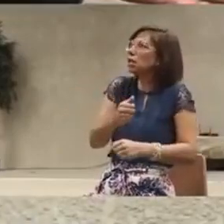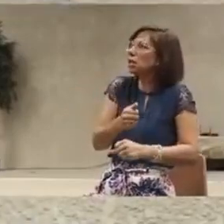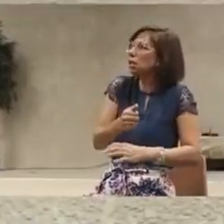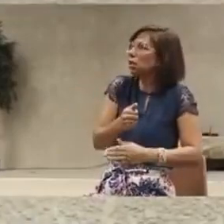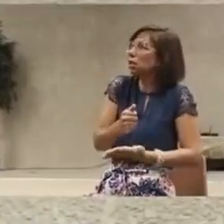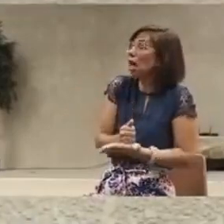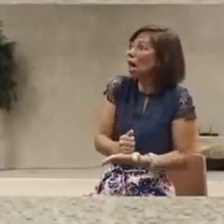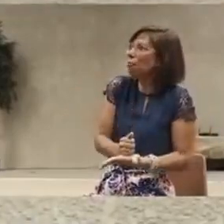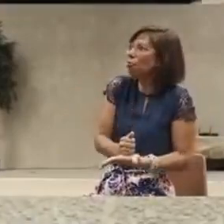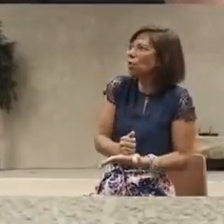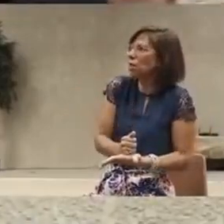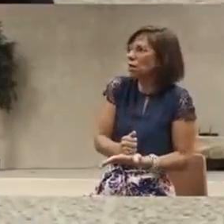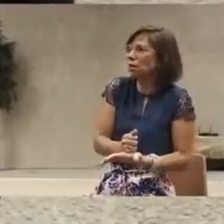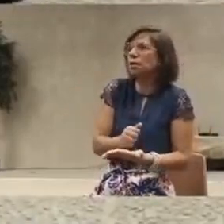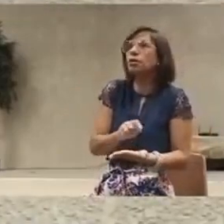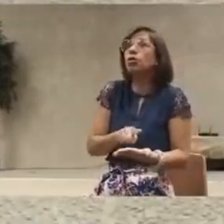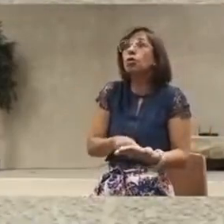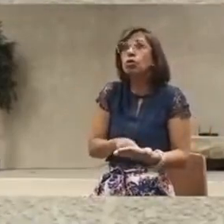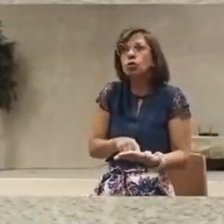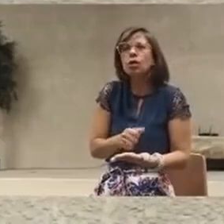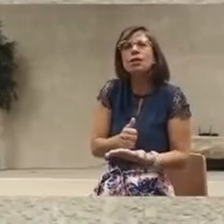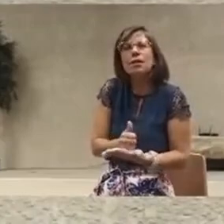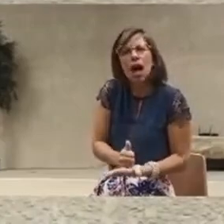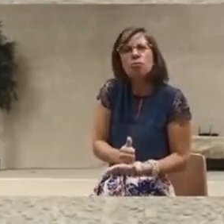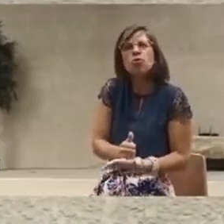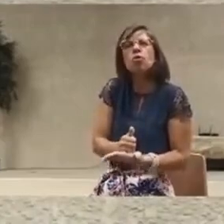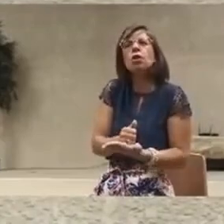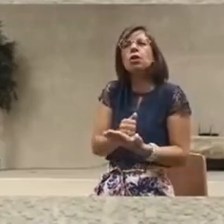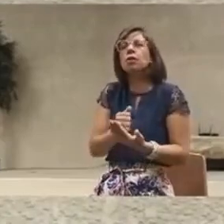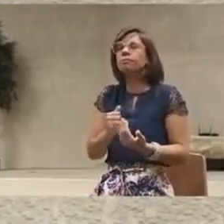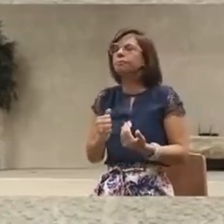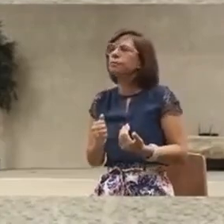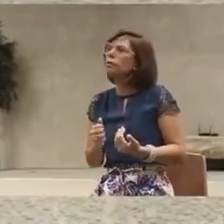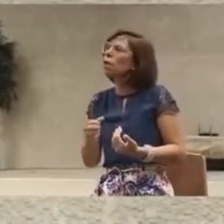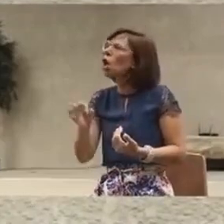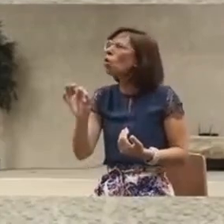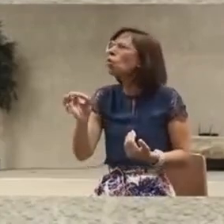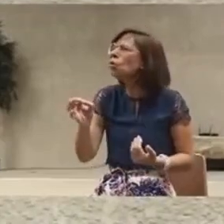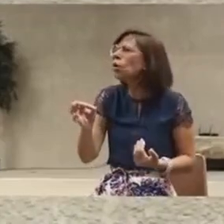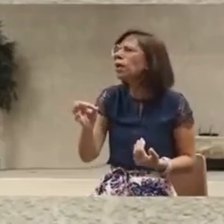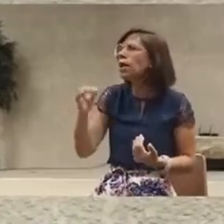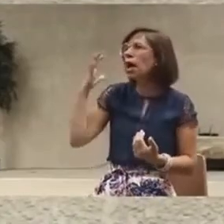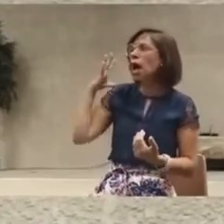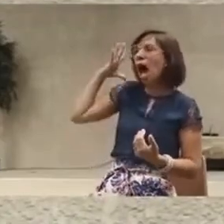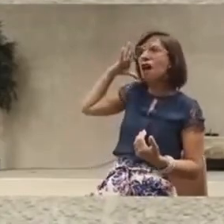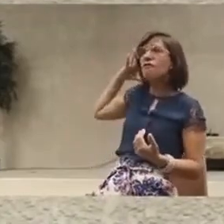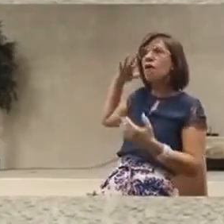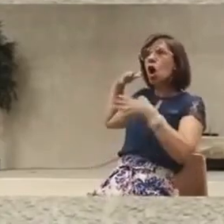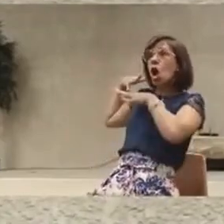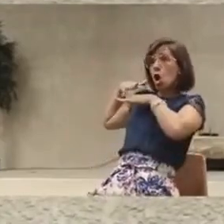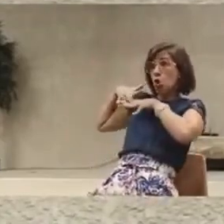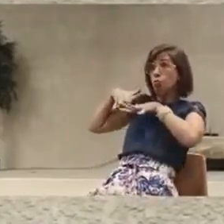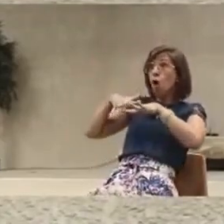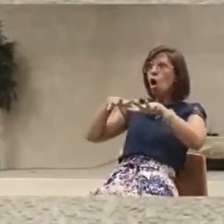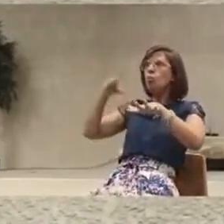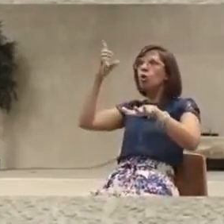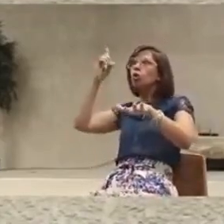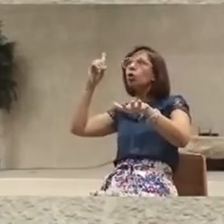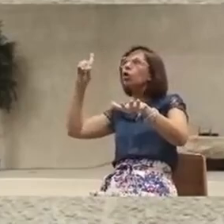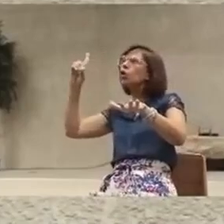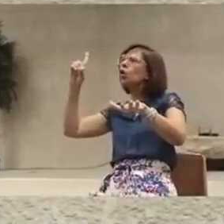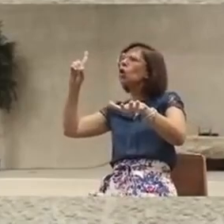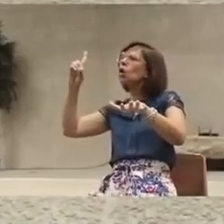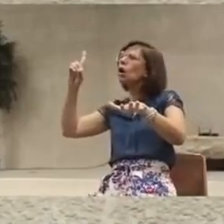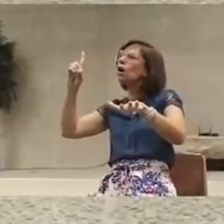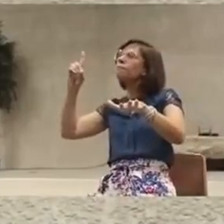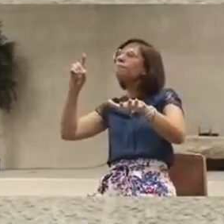se sont plaints, qui ont désobéi, qui ont été désobéissants. Et tout cela, et